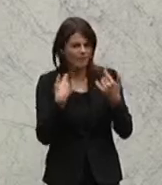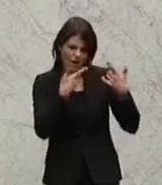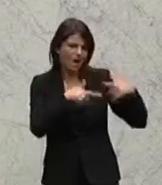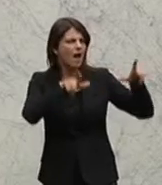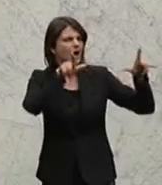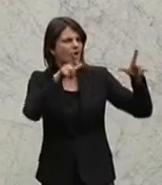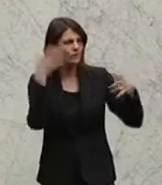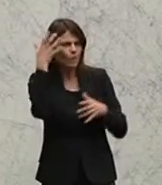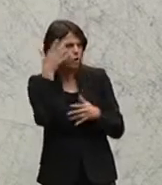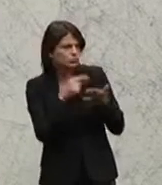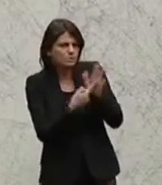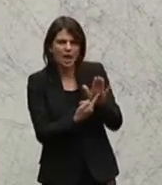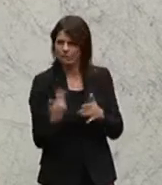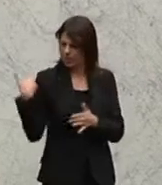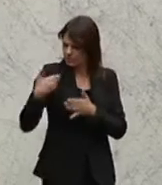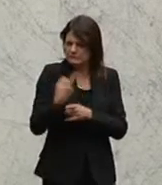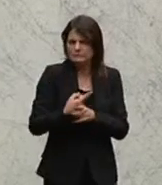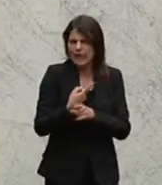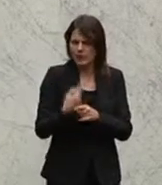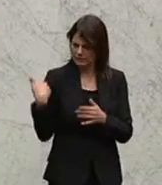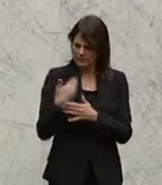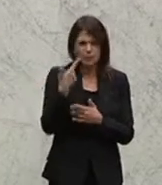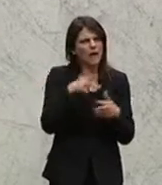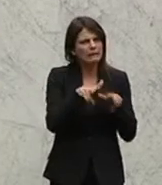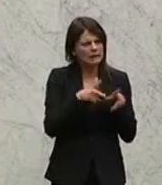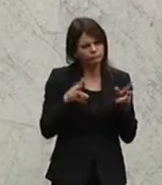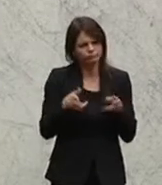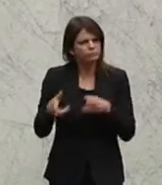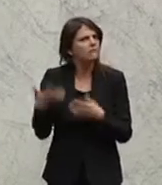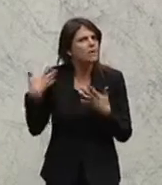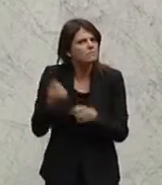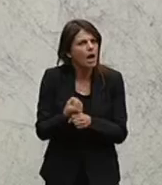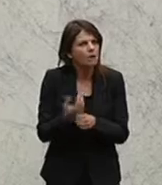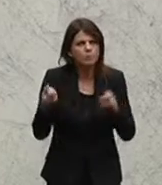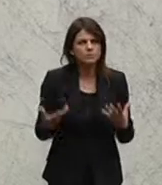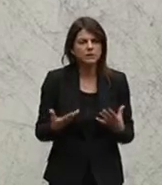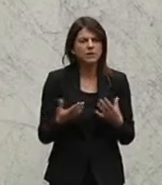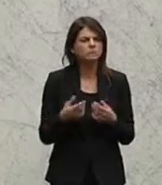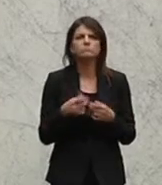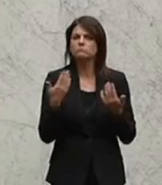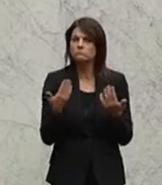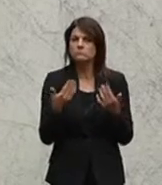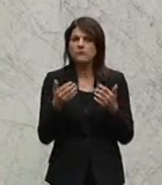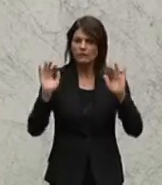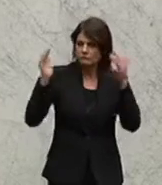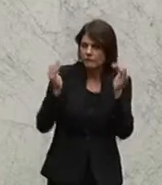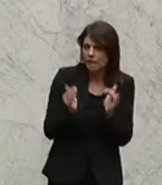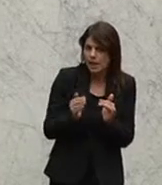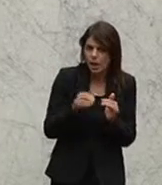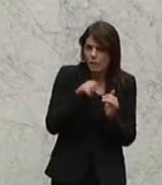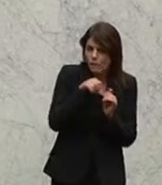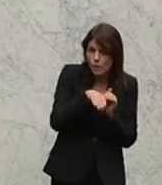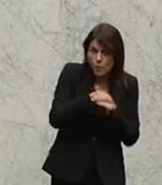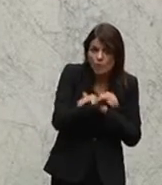gegeben hat, was eigentlich in der letzten Zeit unter den letzten zwei Regierungen passiert ist. Bei diesem Rückgang der unter